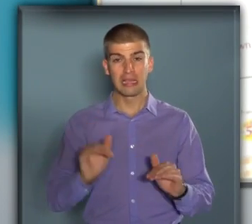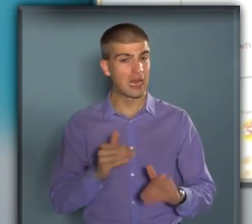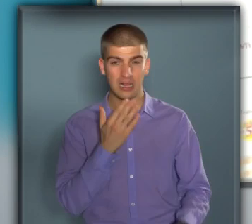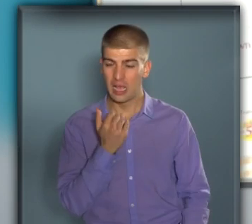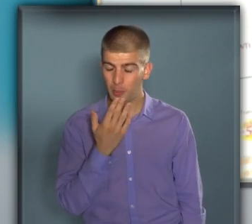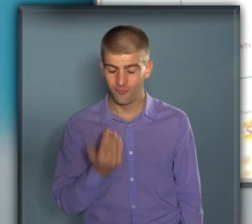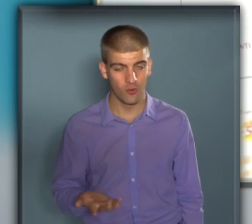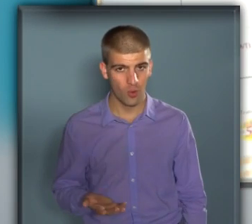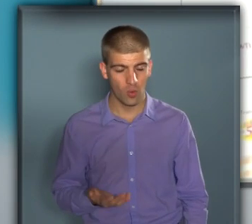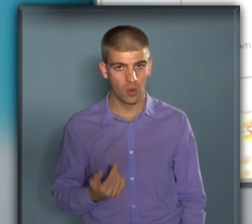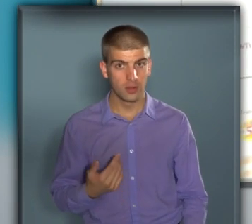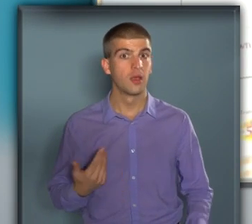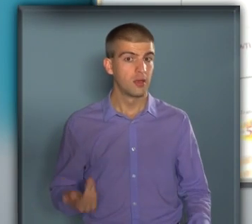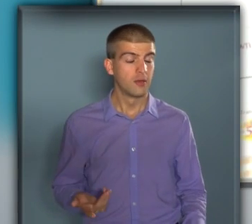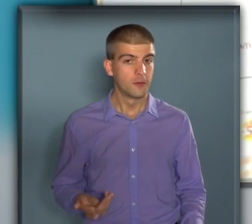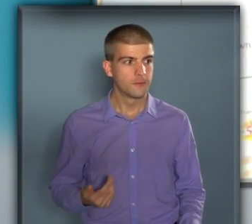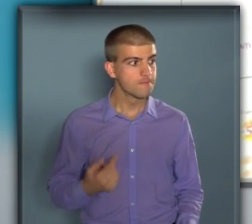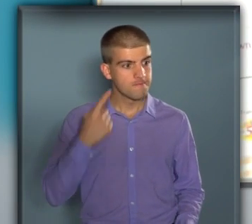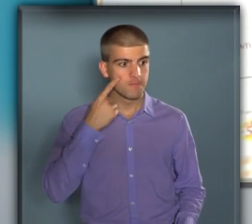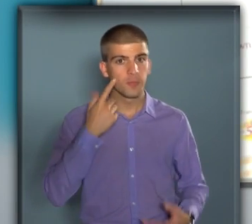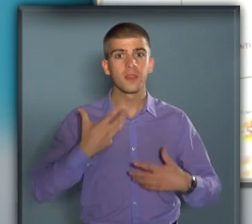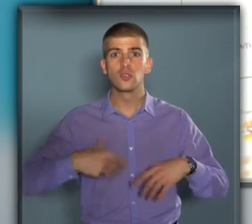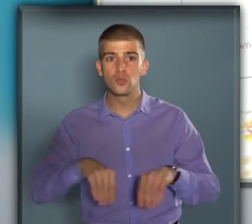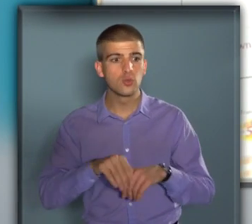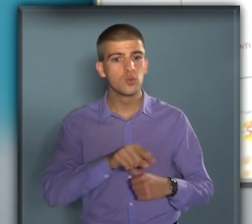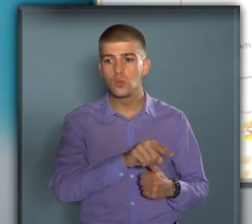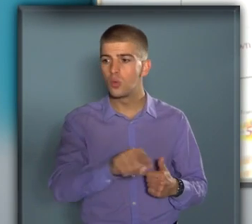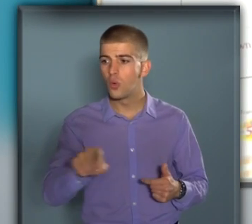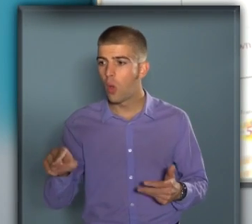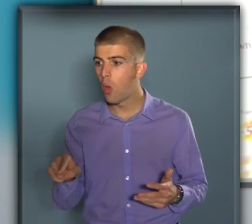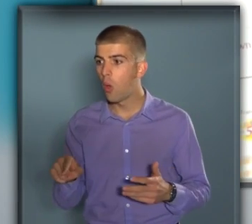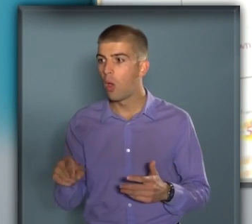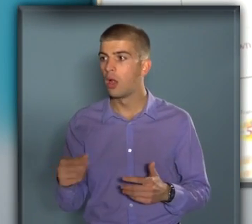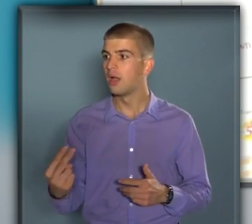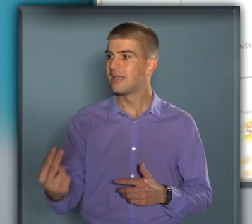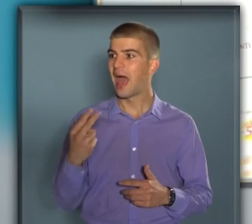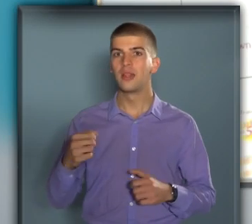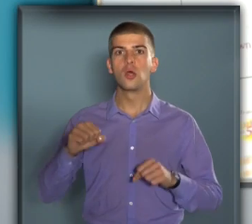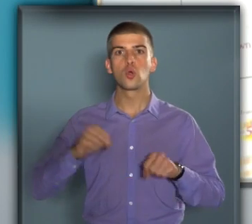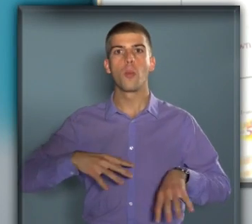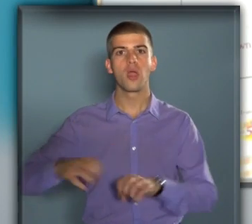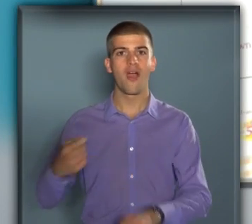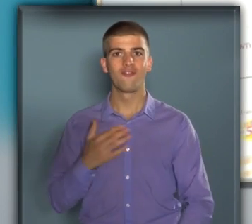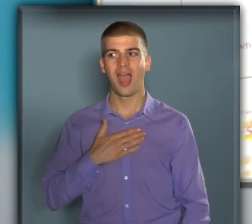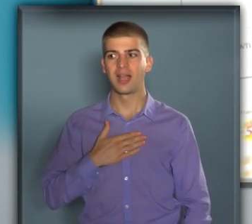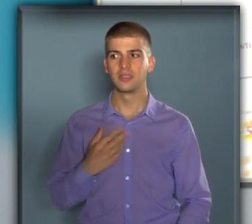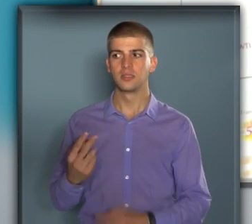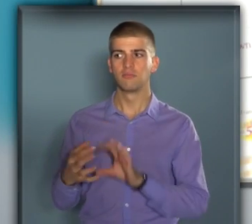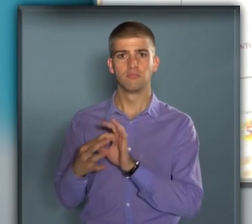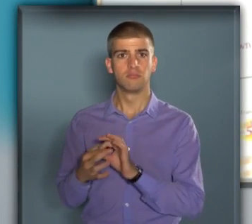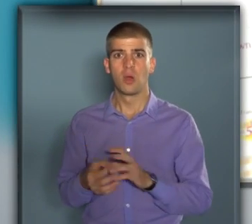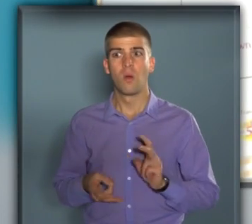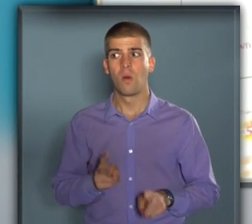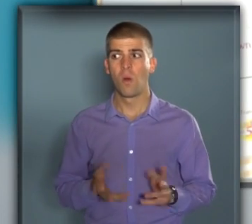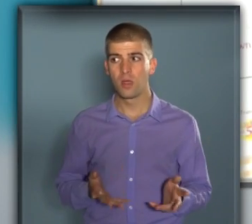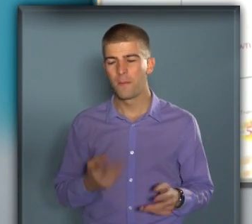tehát az is nagyon foglalkoztatott ezzel egy időben, hogy a szülők mitől fognak engem komolyan venni. Habár természetesen felkészültnek